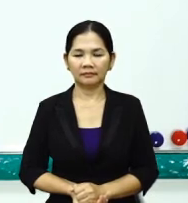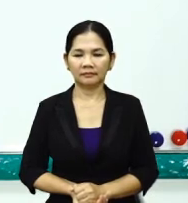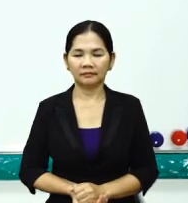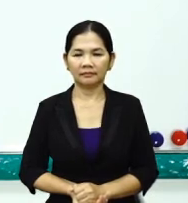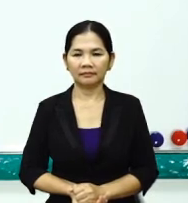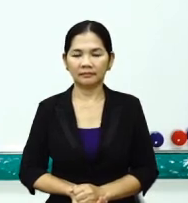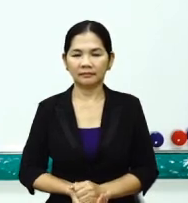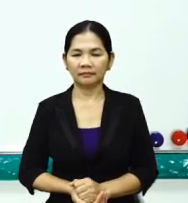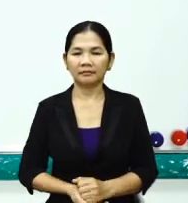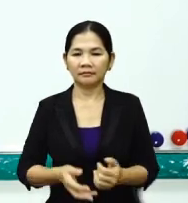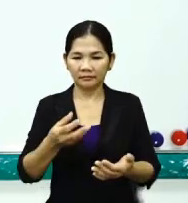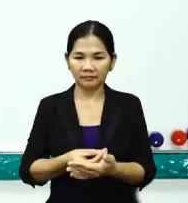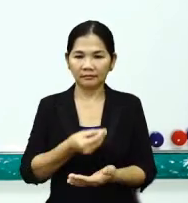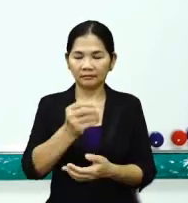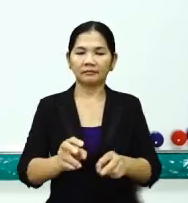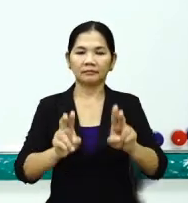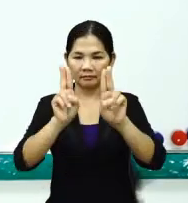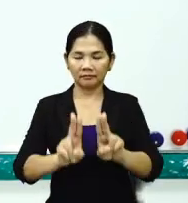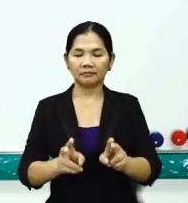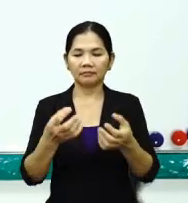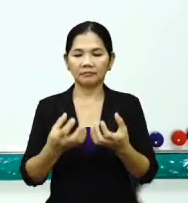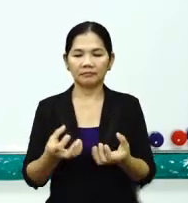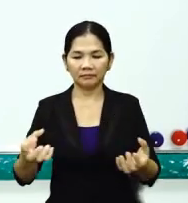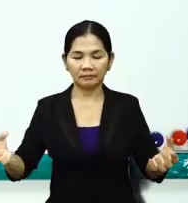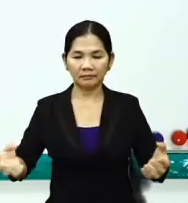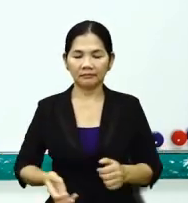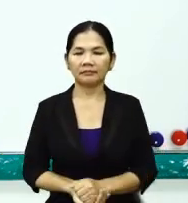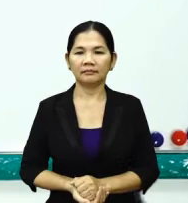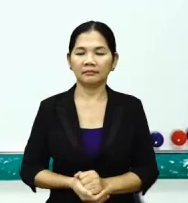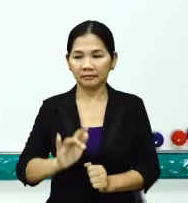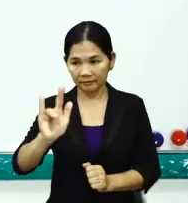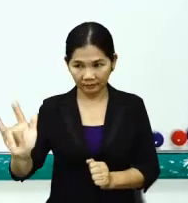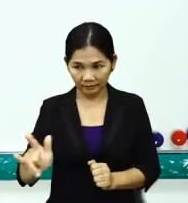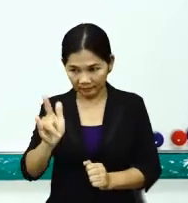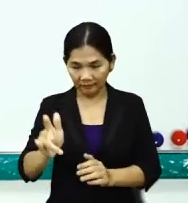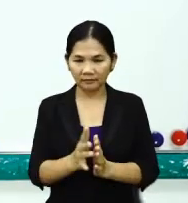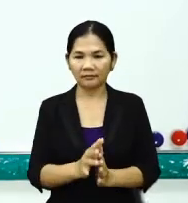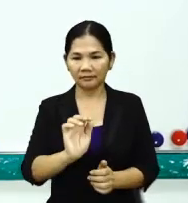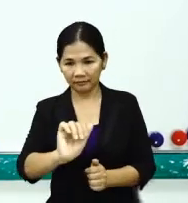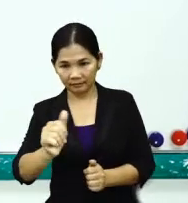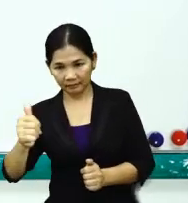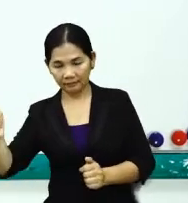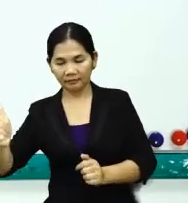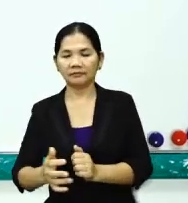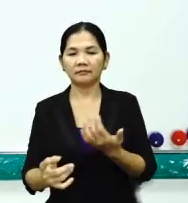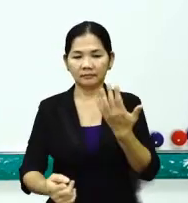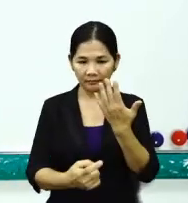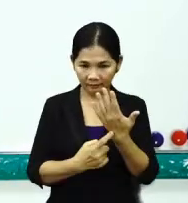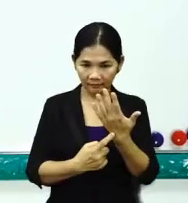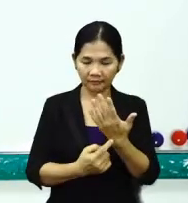Nâng tính ấy vắn. Pra pra sen sen khăn.